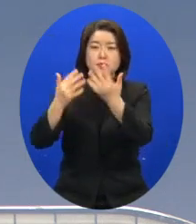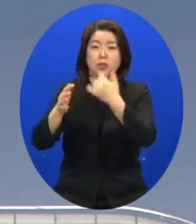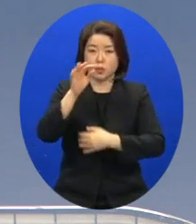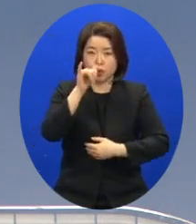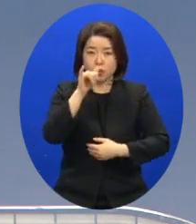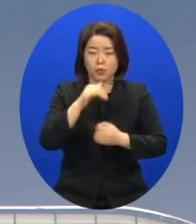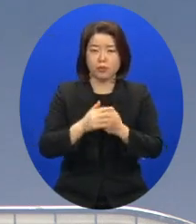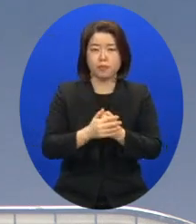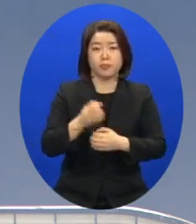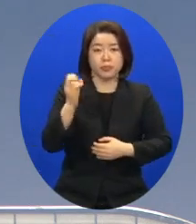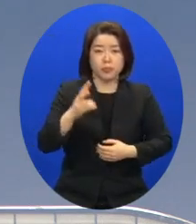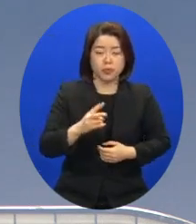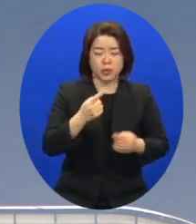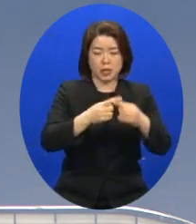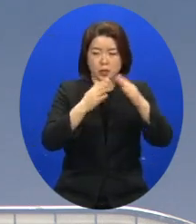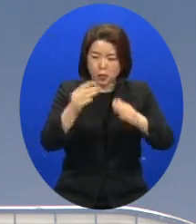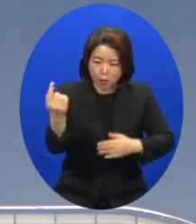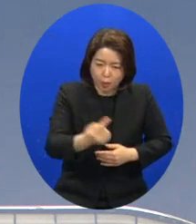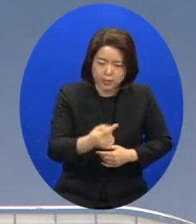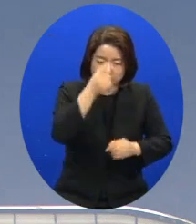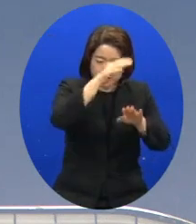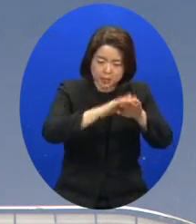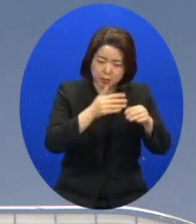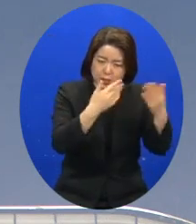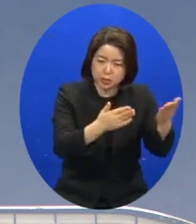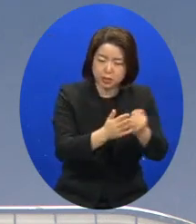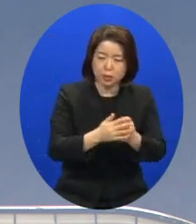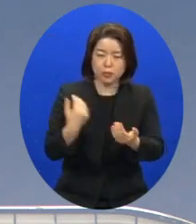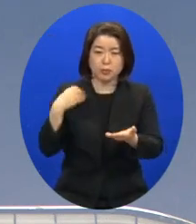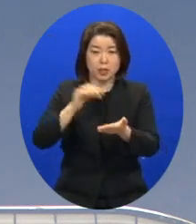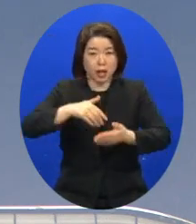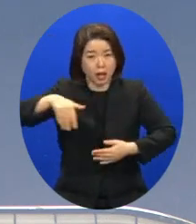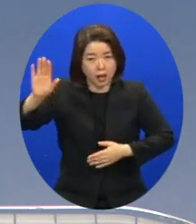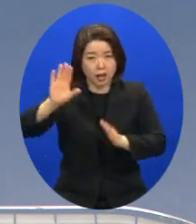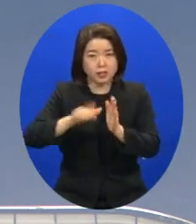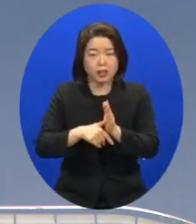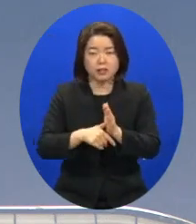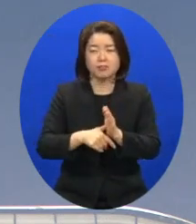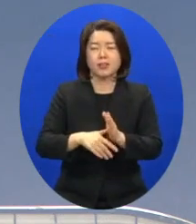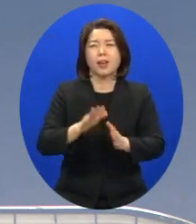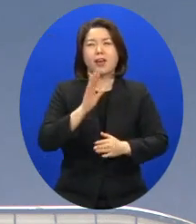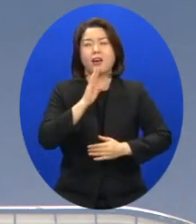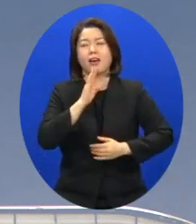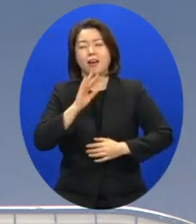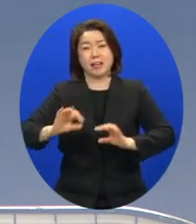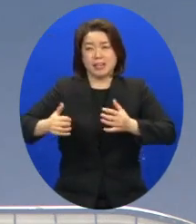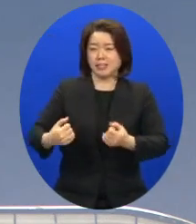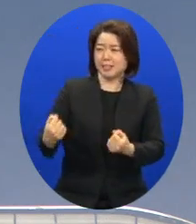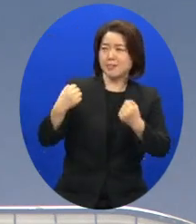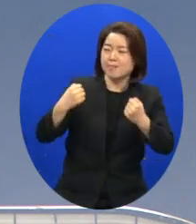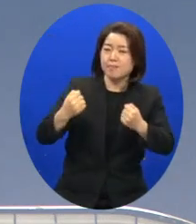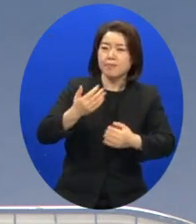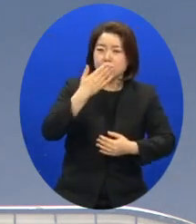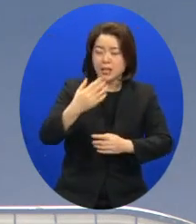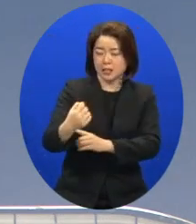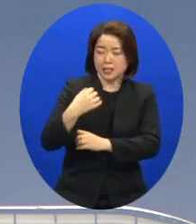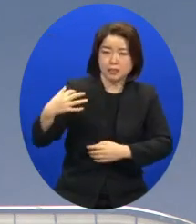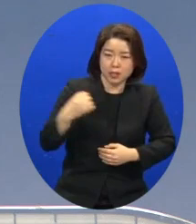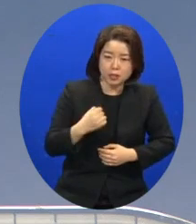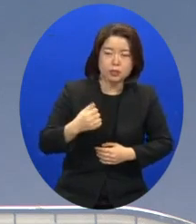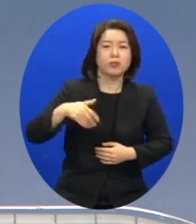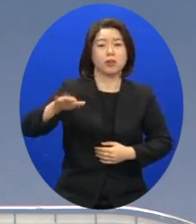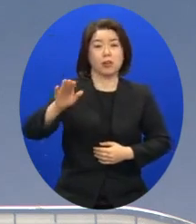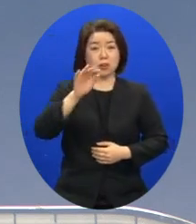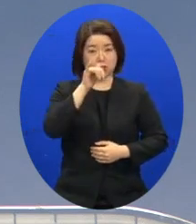그래서 교회 와서 예배드리고 기도하고 돌아갈 때는 세상을 이길 것 같은 힘을 얻고 돌아가고 싶지 않겠어요